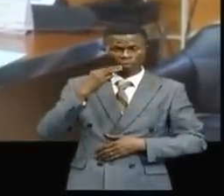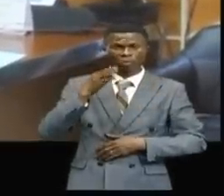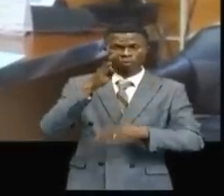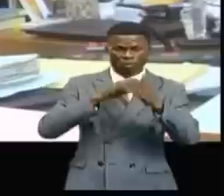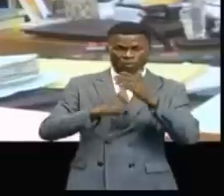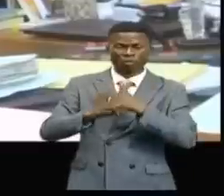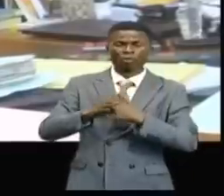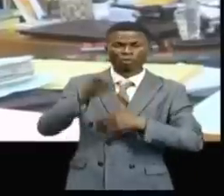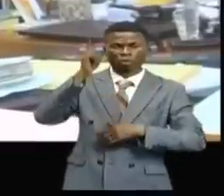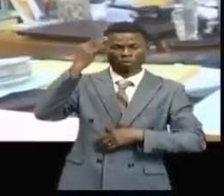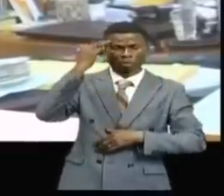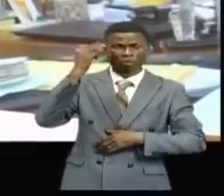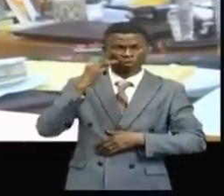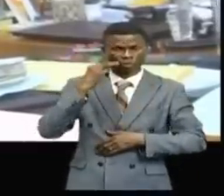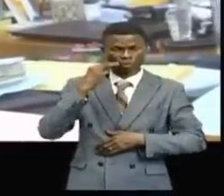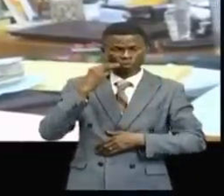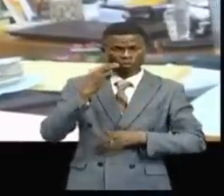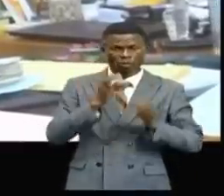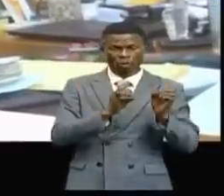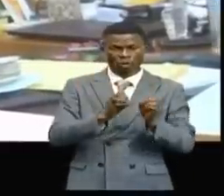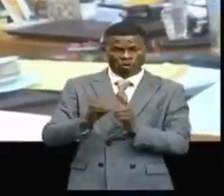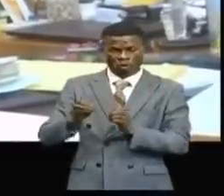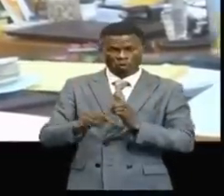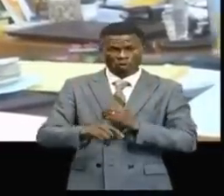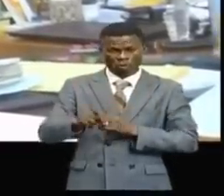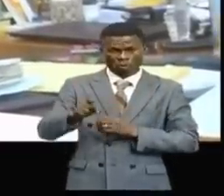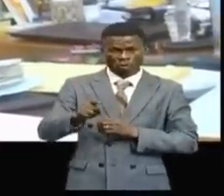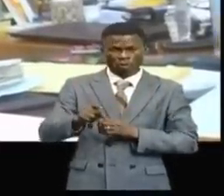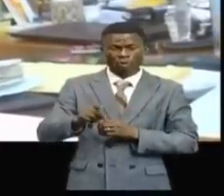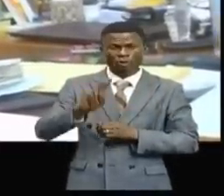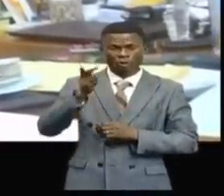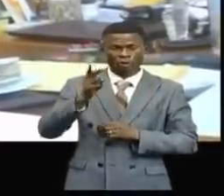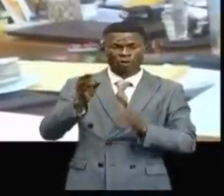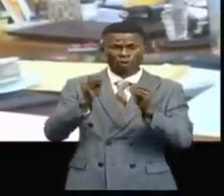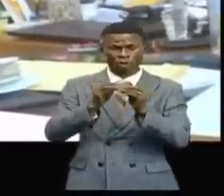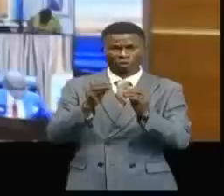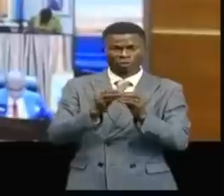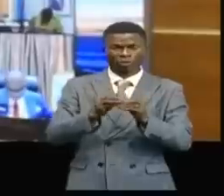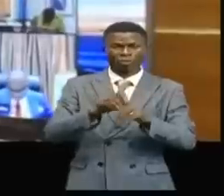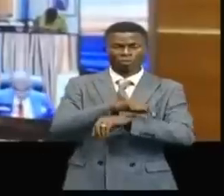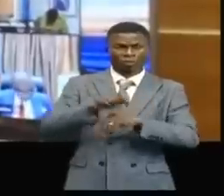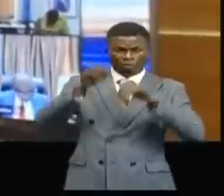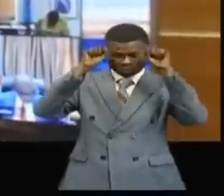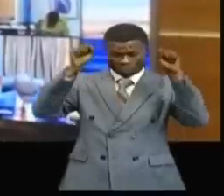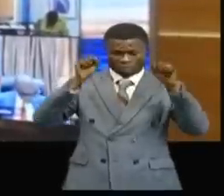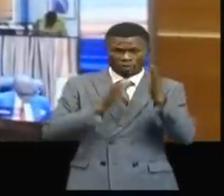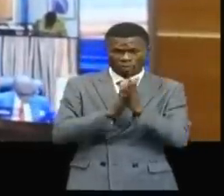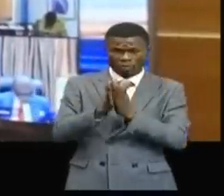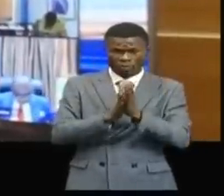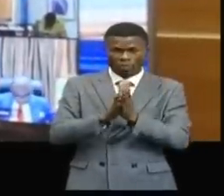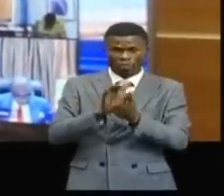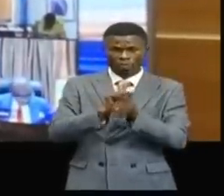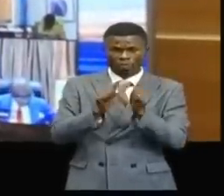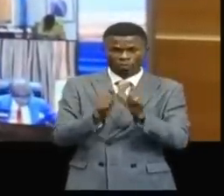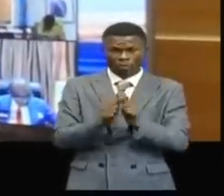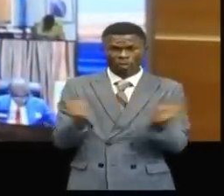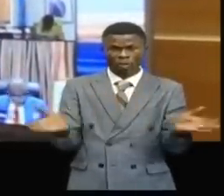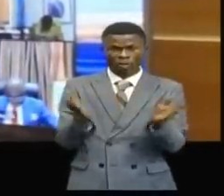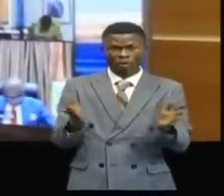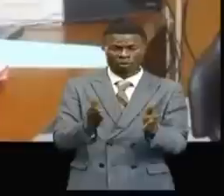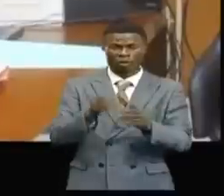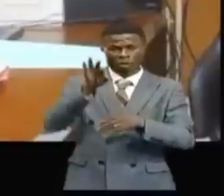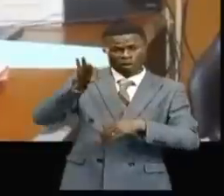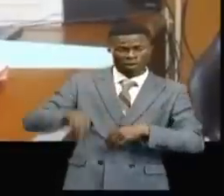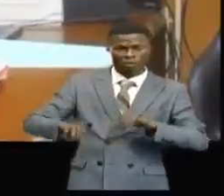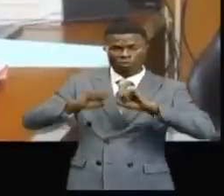du Premier ministre, de la tenue en cours du second atelier résidentiel portant sur la réactivation des